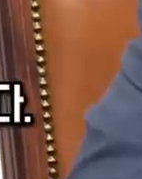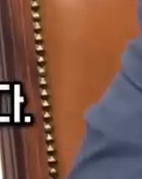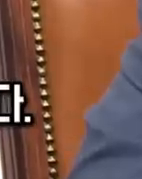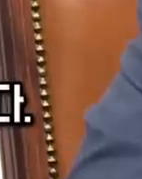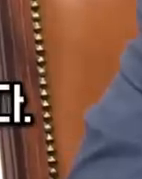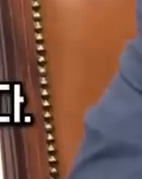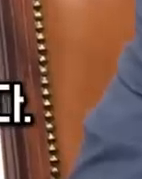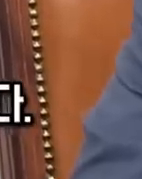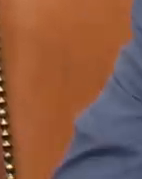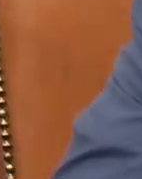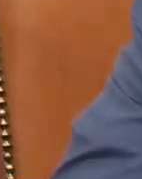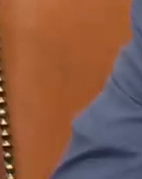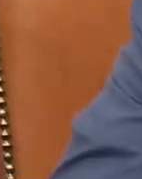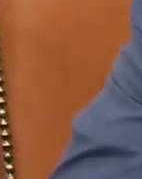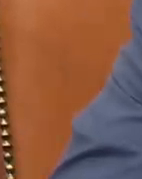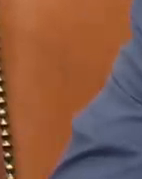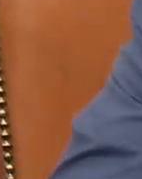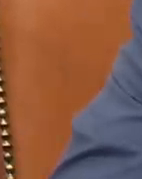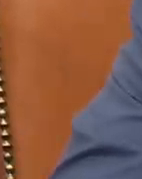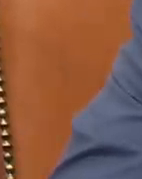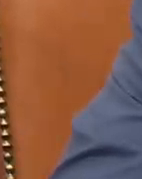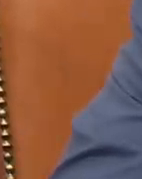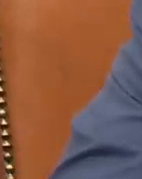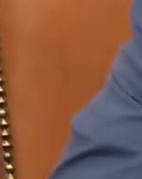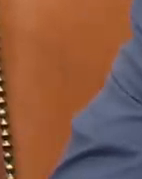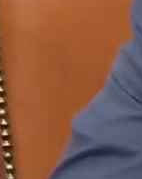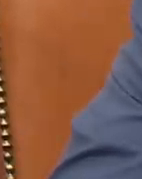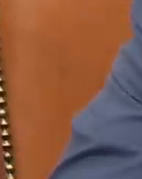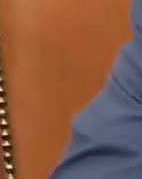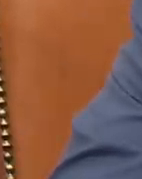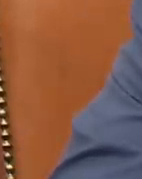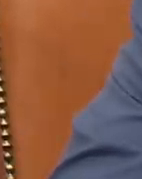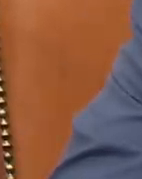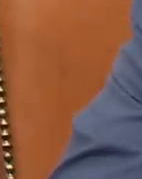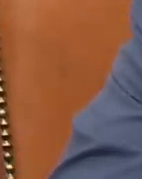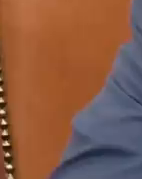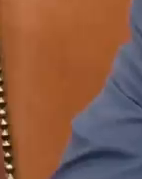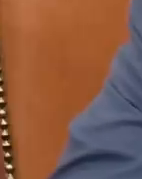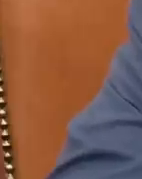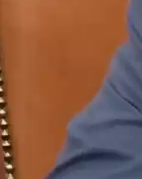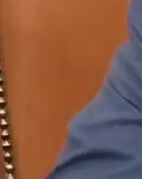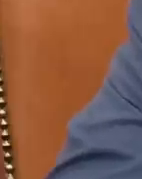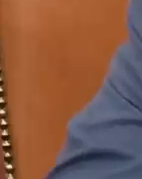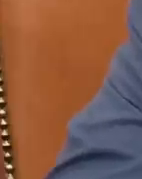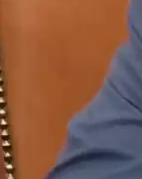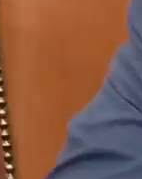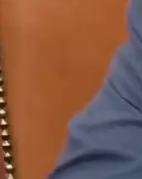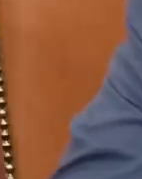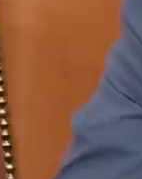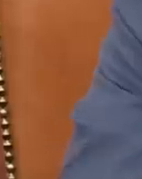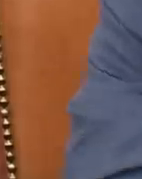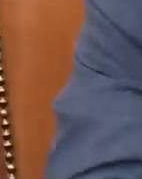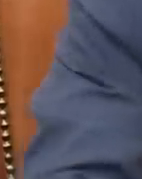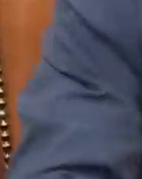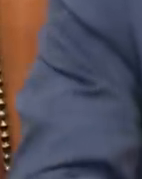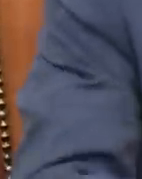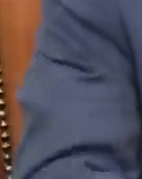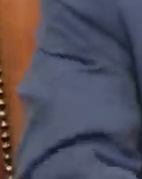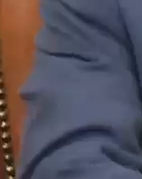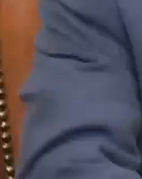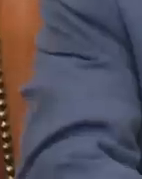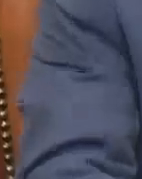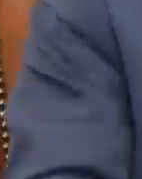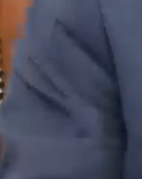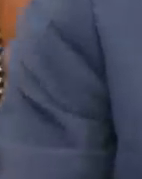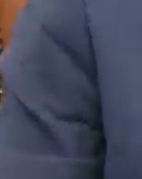선동은 배격할 것입니다. 악의적인 선전 선동은 양국 관계의 발전을 저해하고 어민들에게 막대한